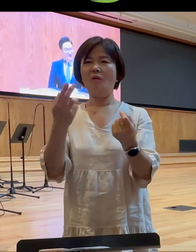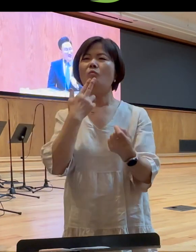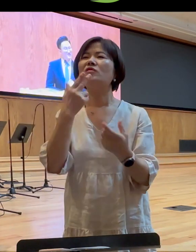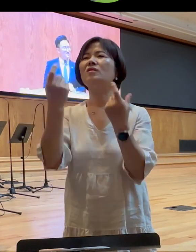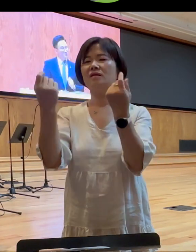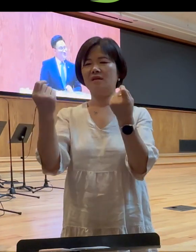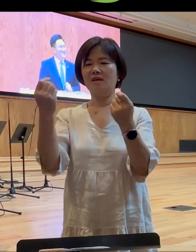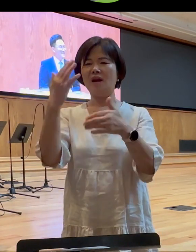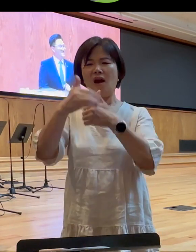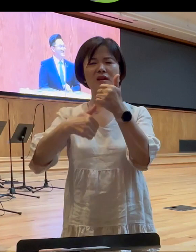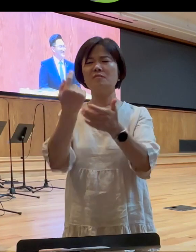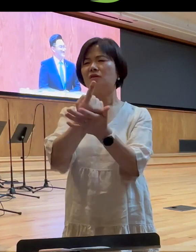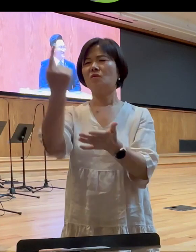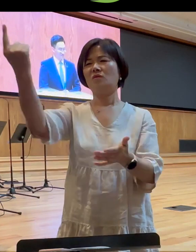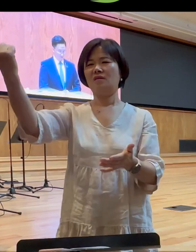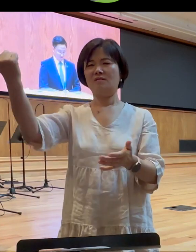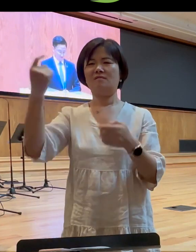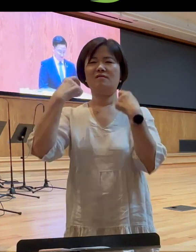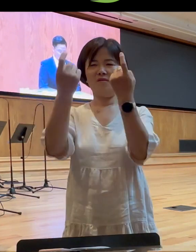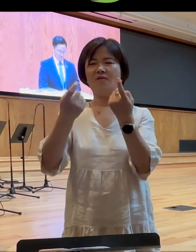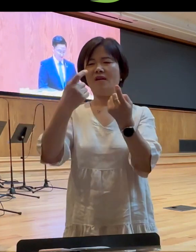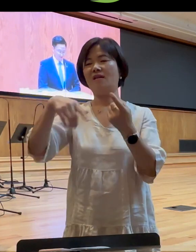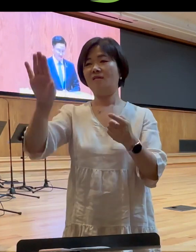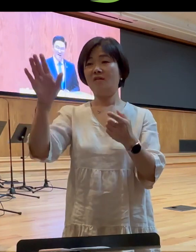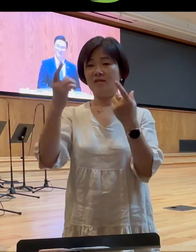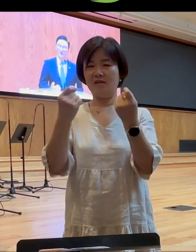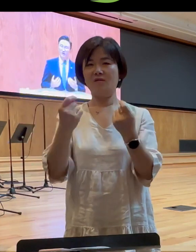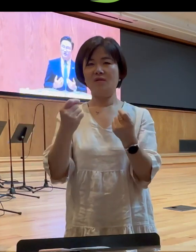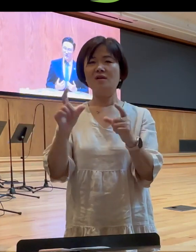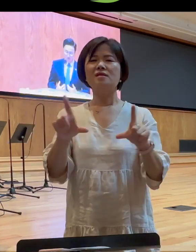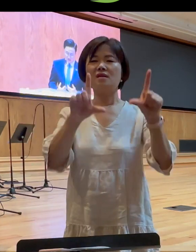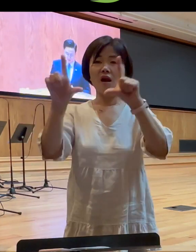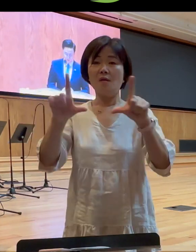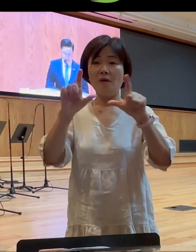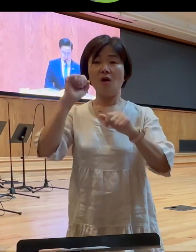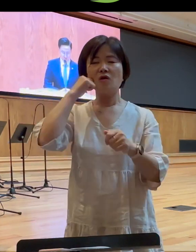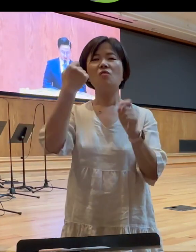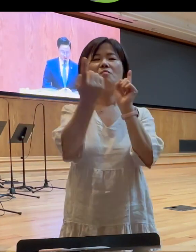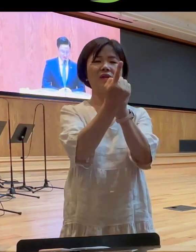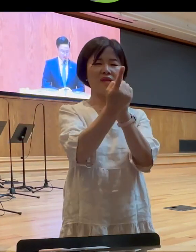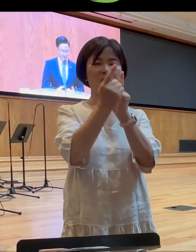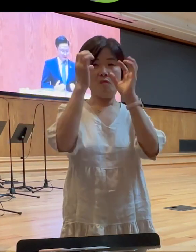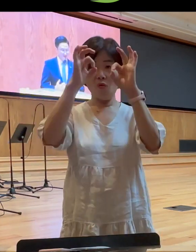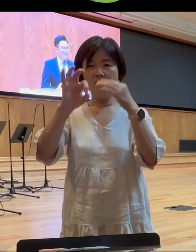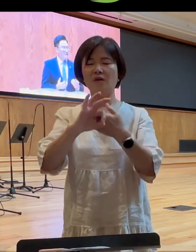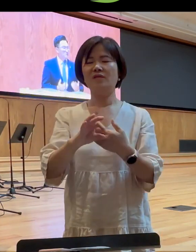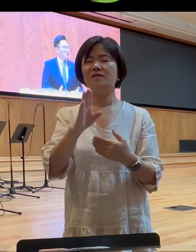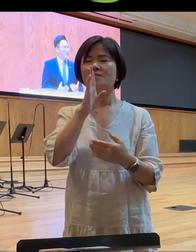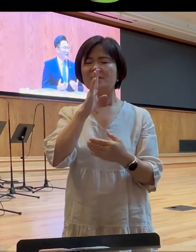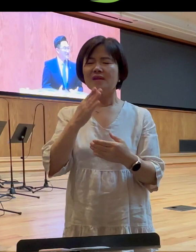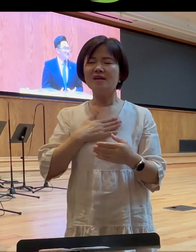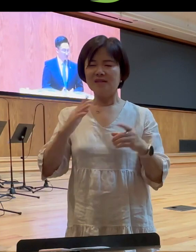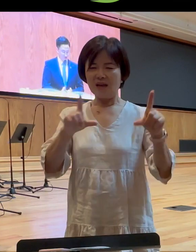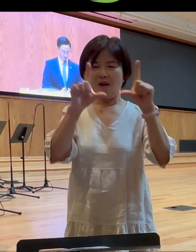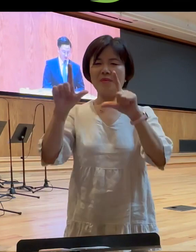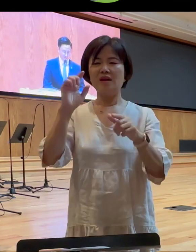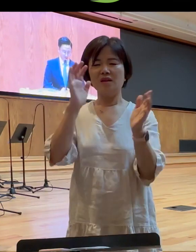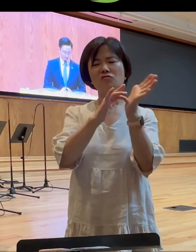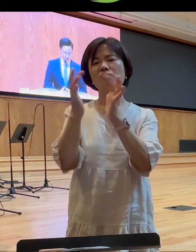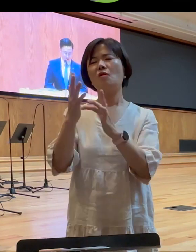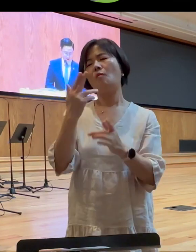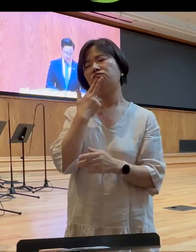목사님, 하나님이 출장 가신 것 같아요. 삶의 어려움을 겪다 보면 마치 내 삶에 예수님이 안 계신